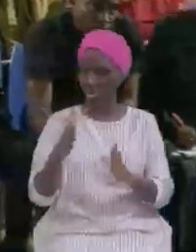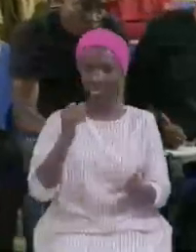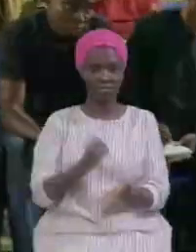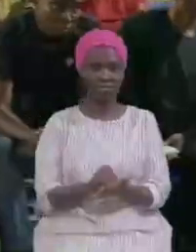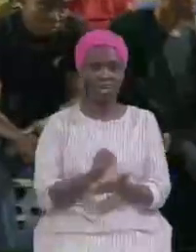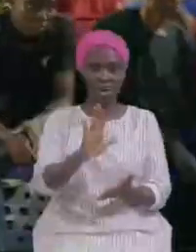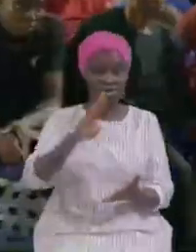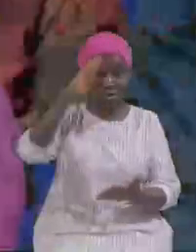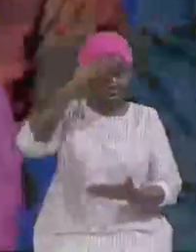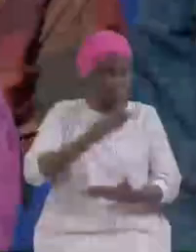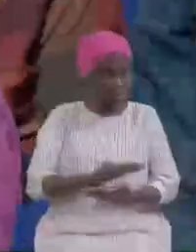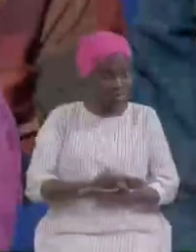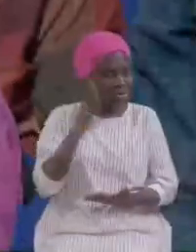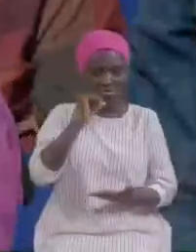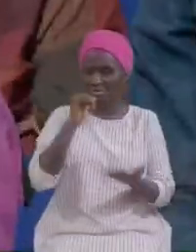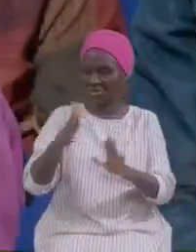ne mourra pas.